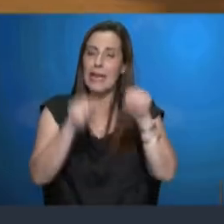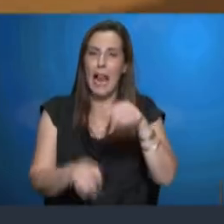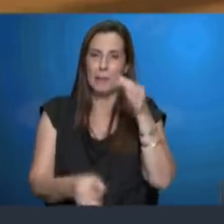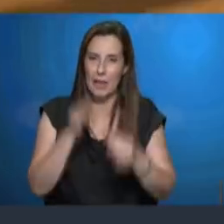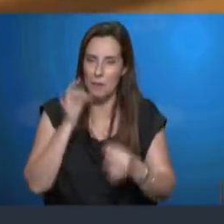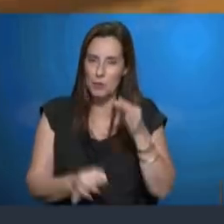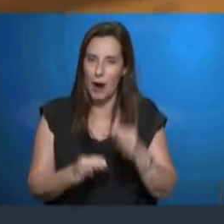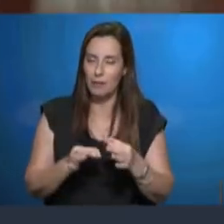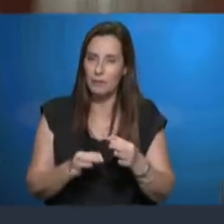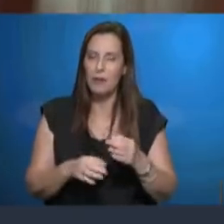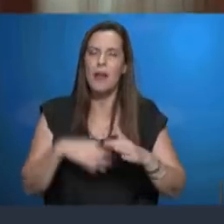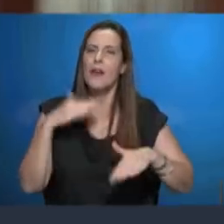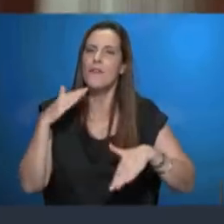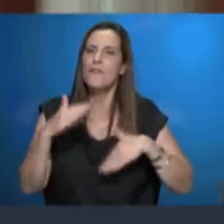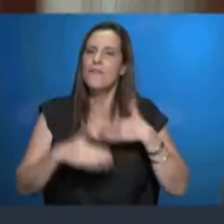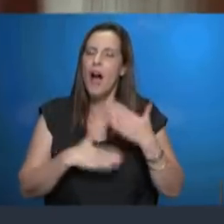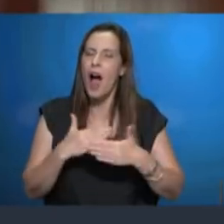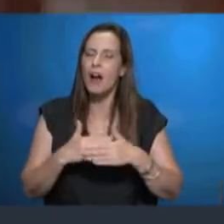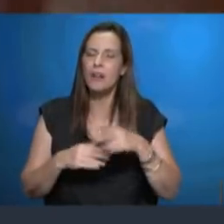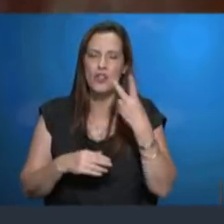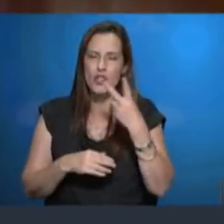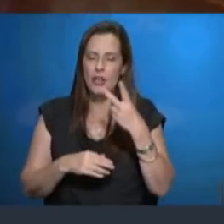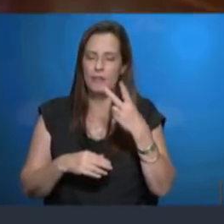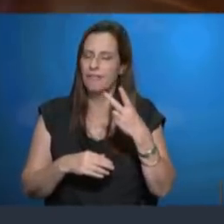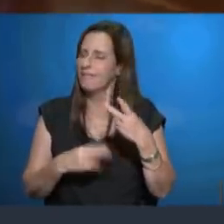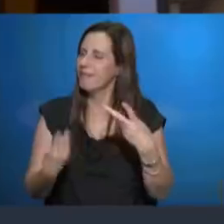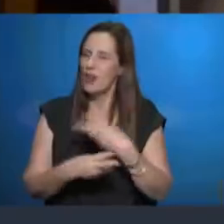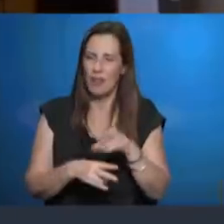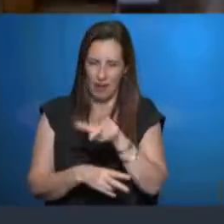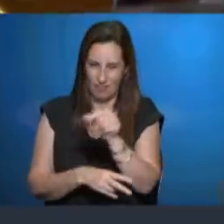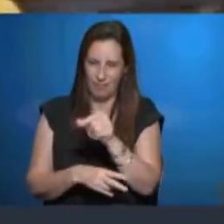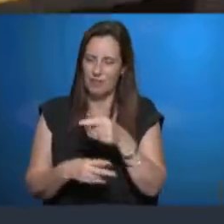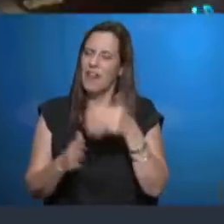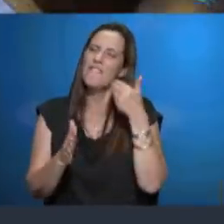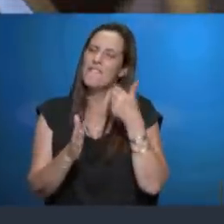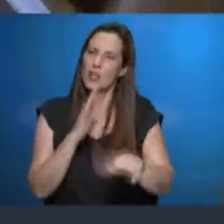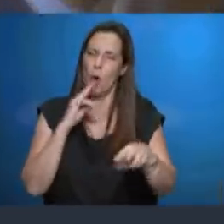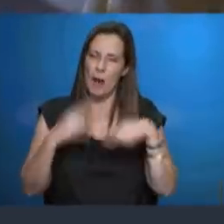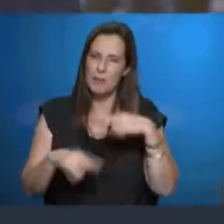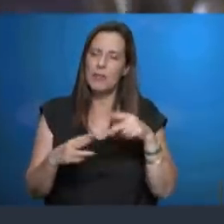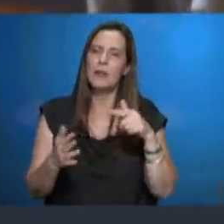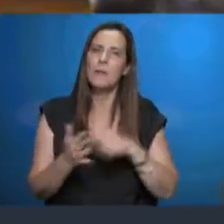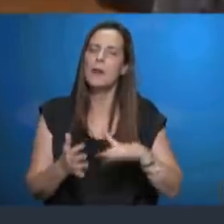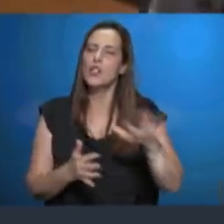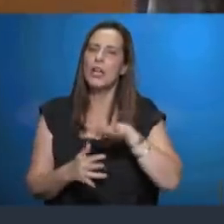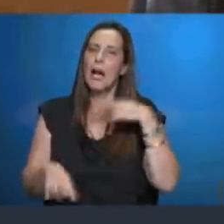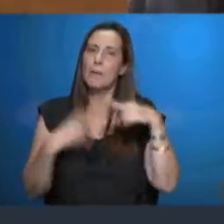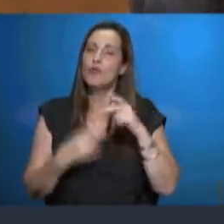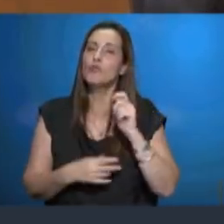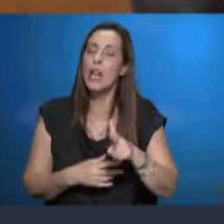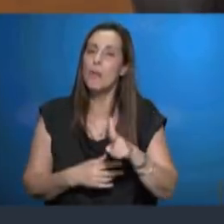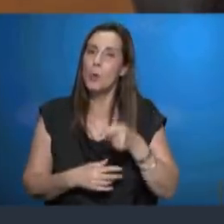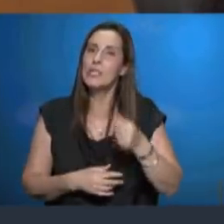המשפט, ובשלב מסוים פורטו ודליה לא עמדו בתשלומים וויתרו על החזקה בשטח המסעדה שעליו שילמו